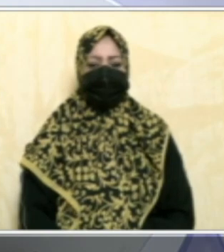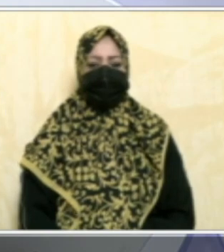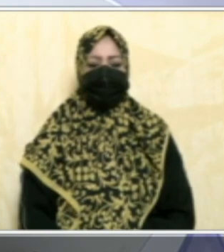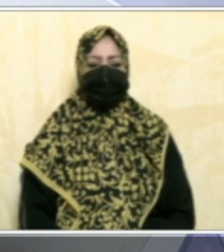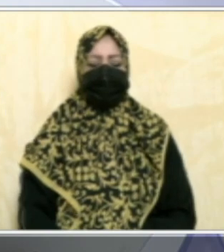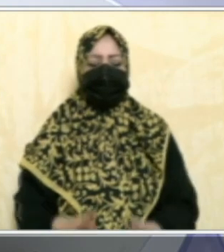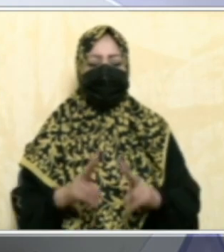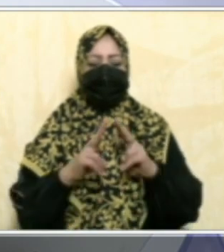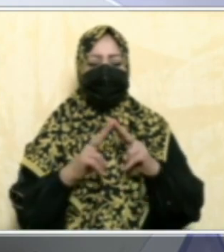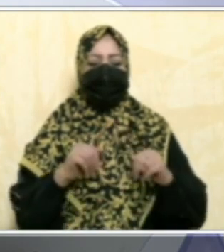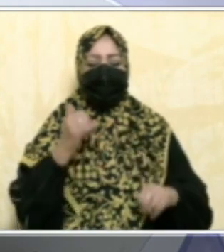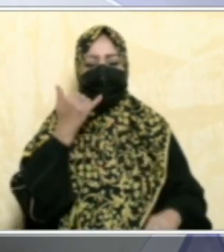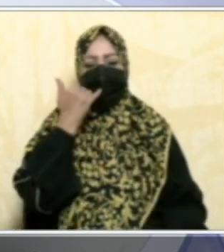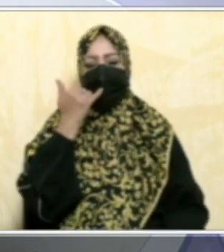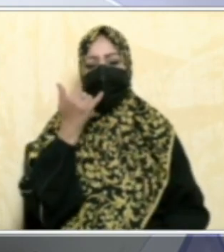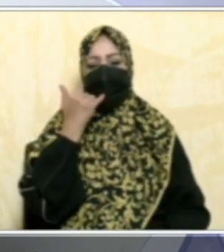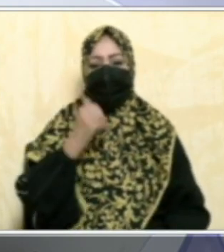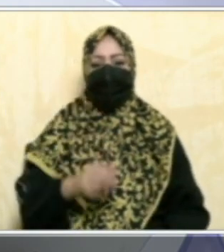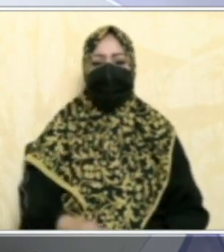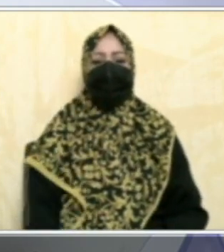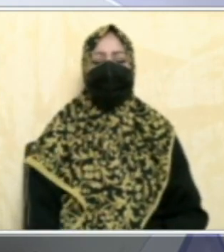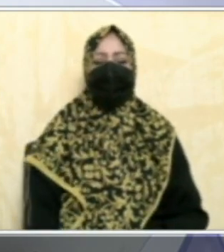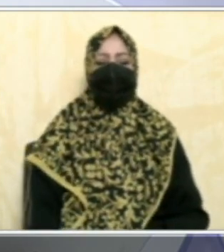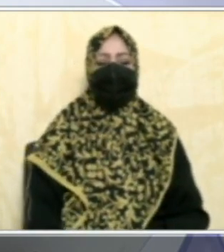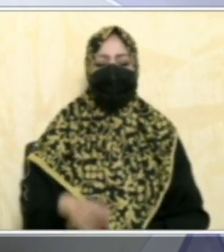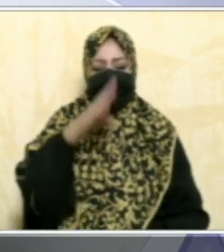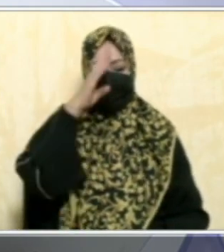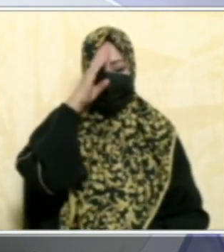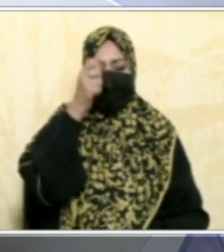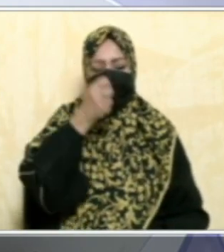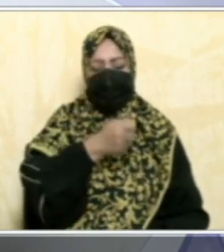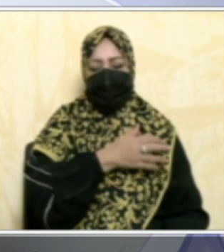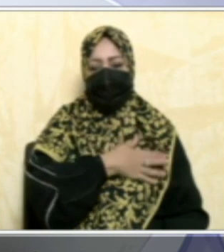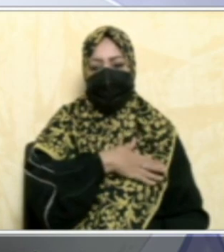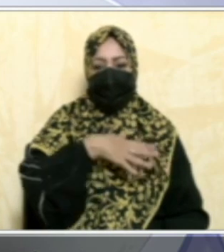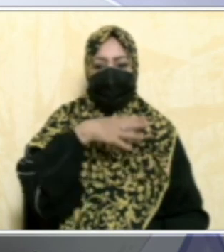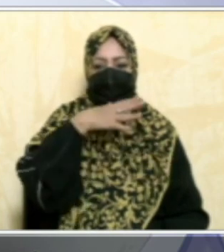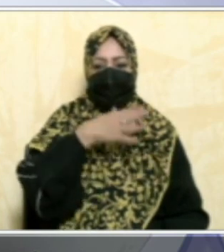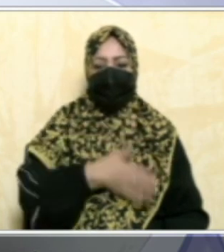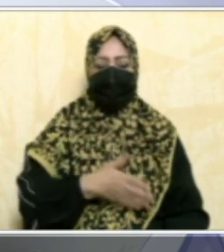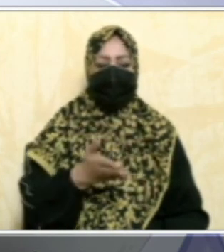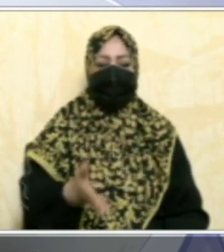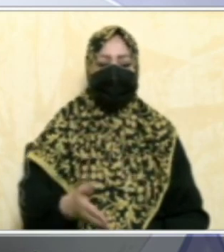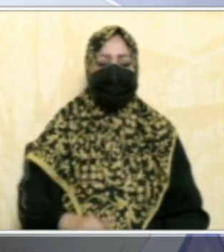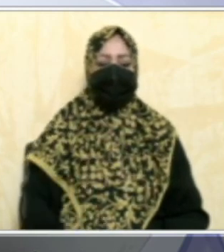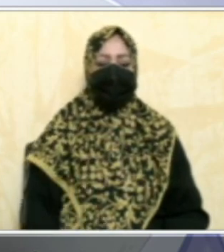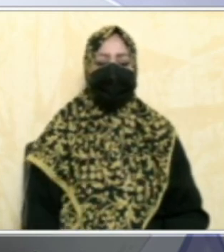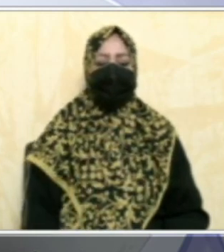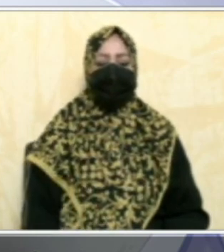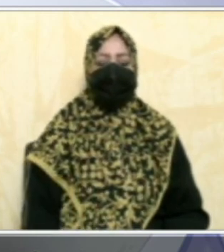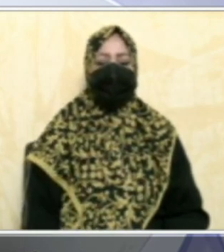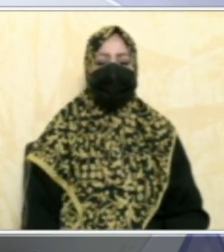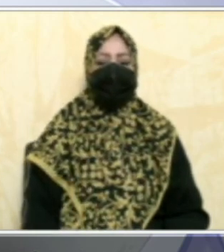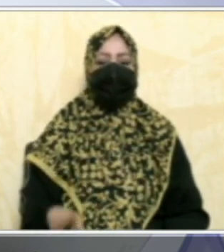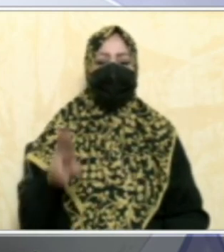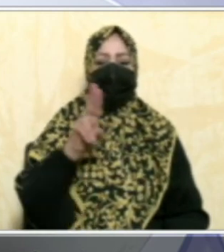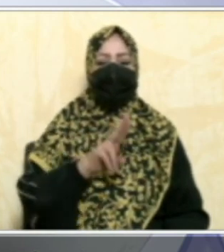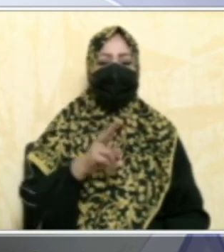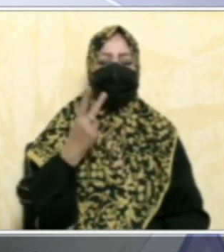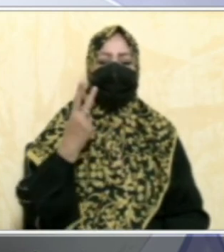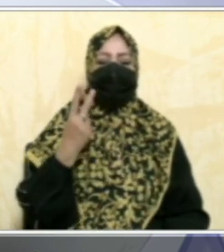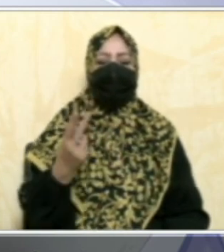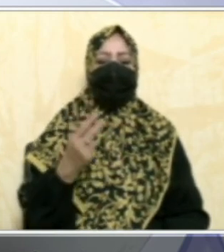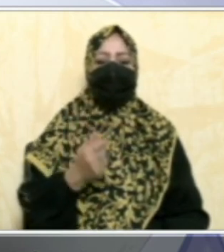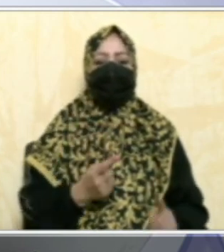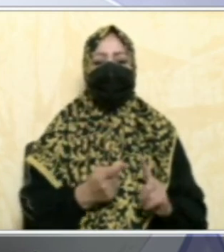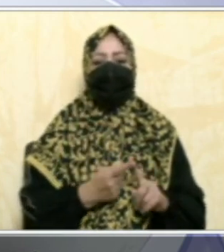السلام عليكم شيخ. وعليكم السلام ورحمة الله. يا شيخ عندي سؤالين أنا، الله يبارك فيك. تفضل يا أخ محمد.